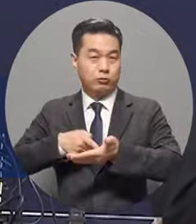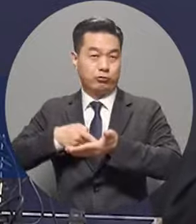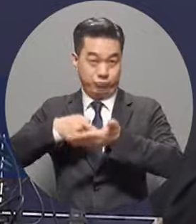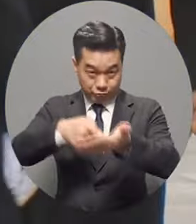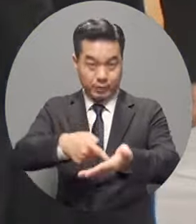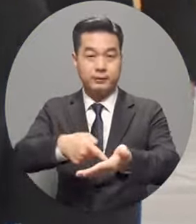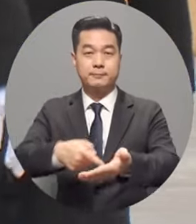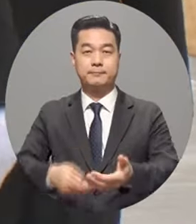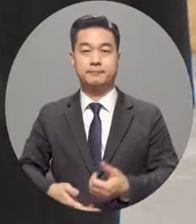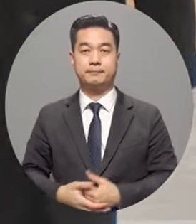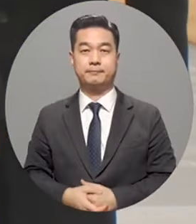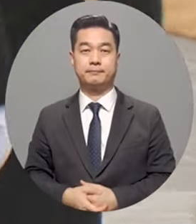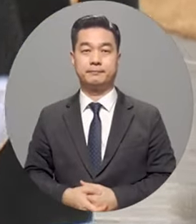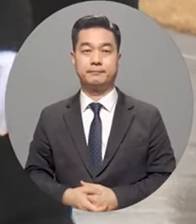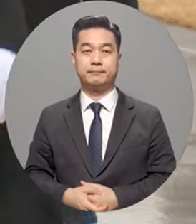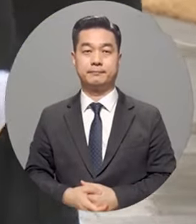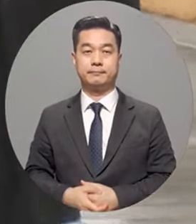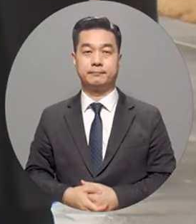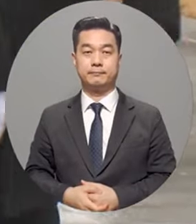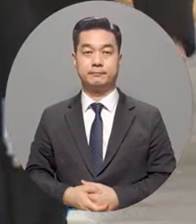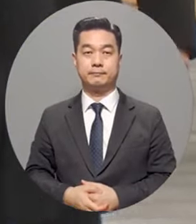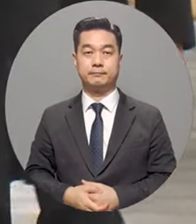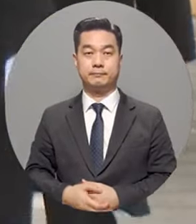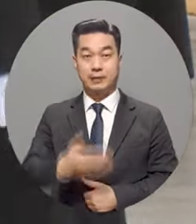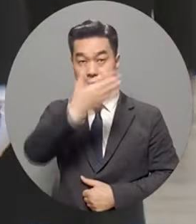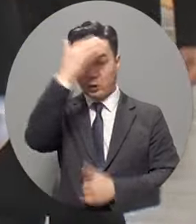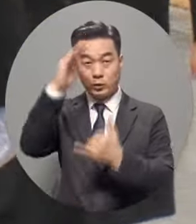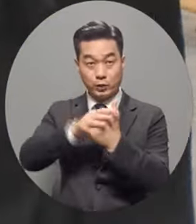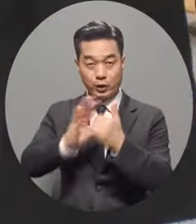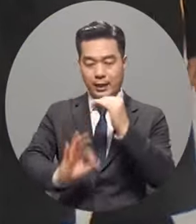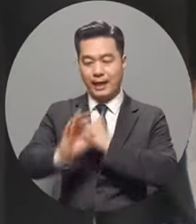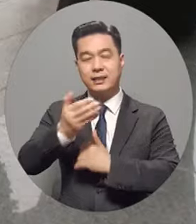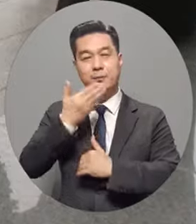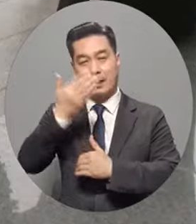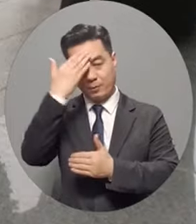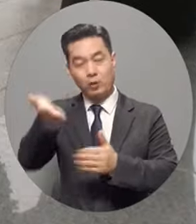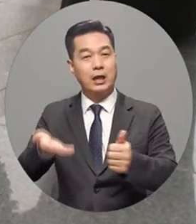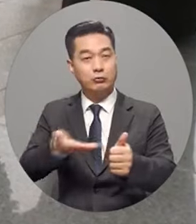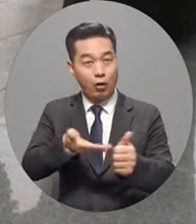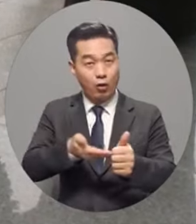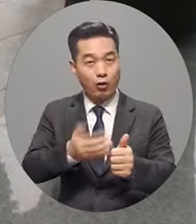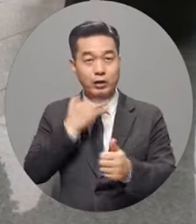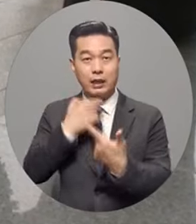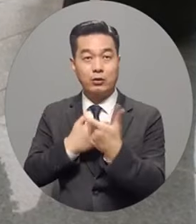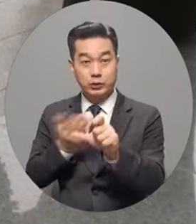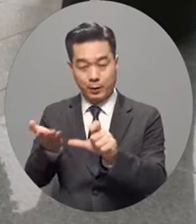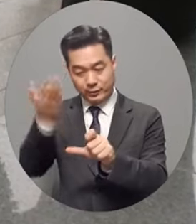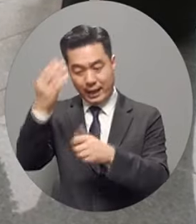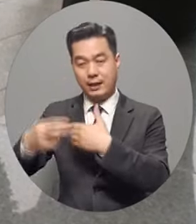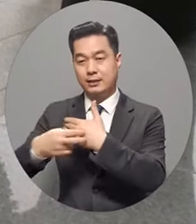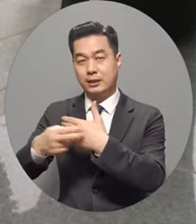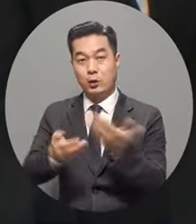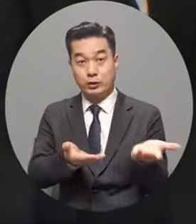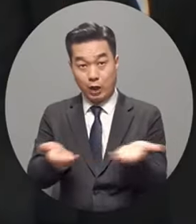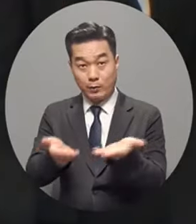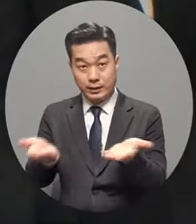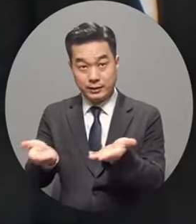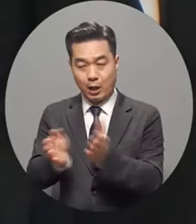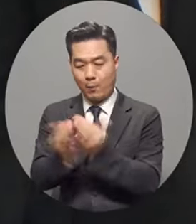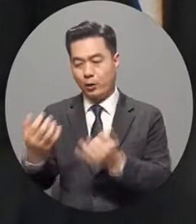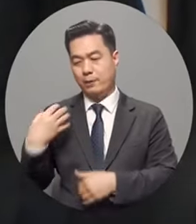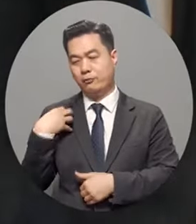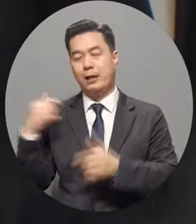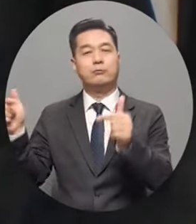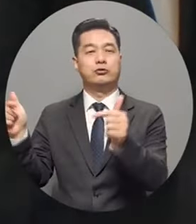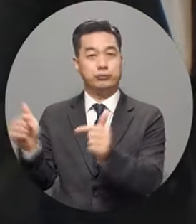것입니다. 청소년 아침밥 무상 제공과 함께 65세 이상 어르신 진료 서비스에 대한 본인 부담률